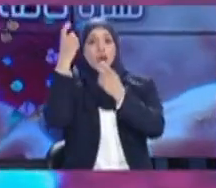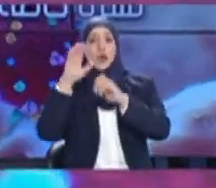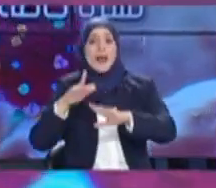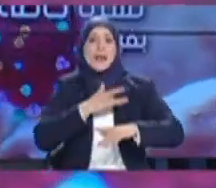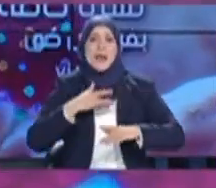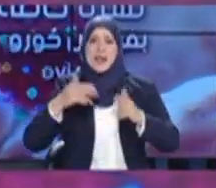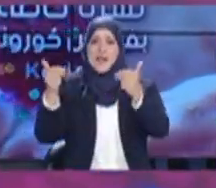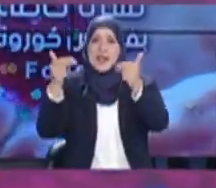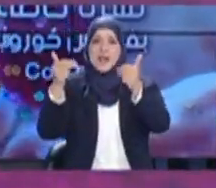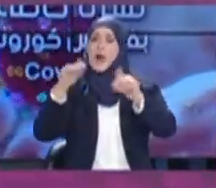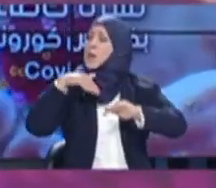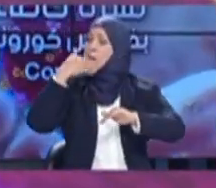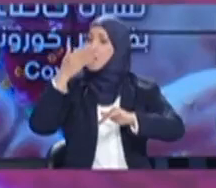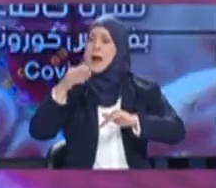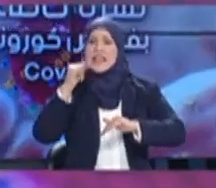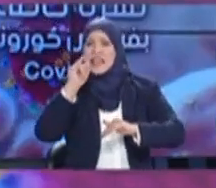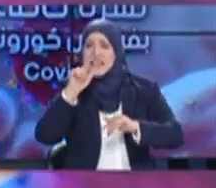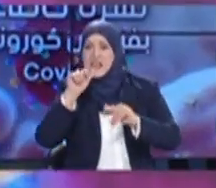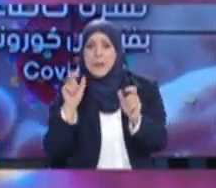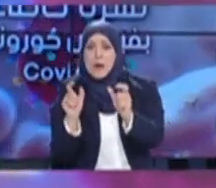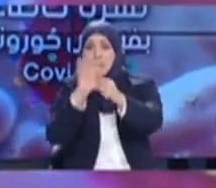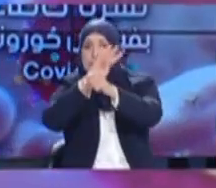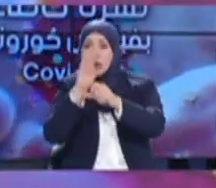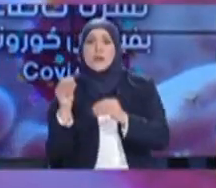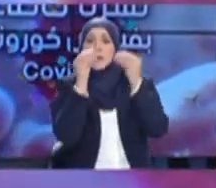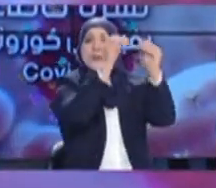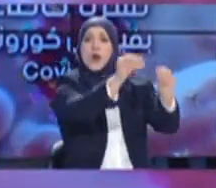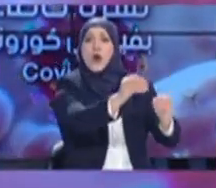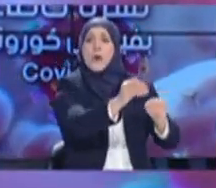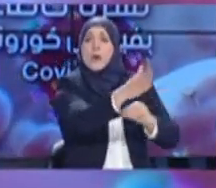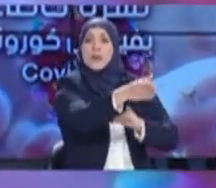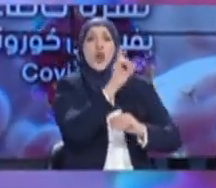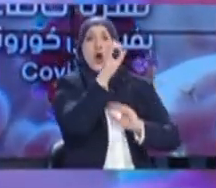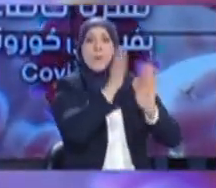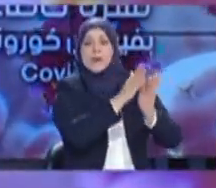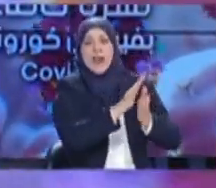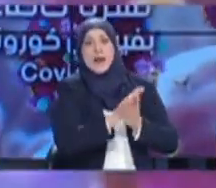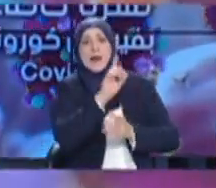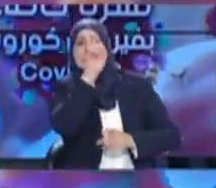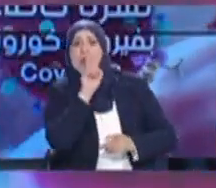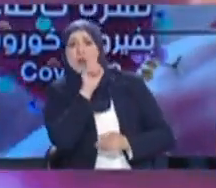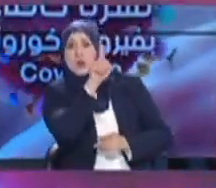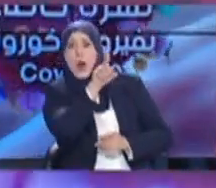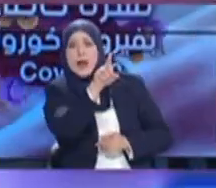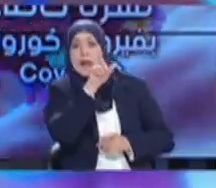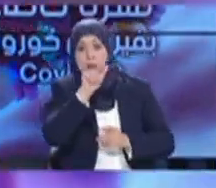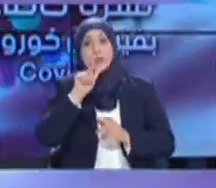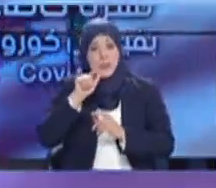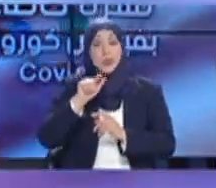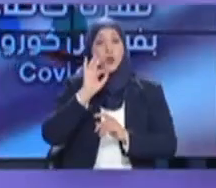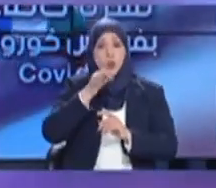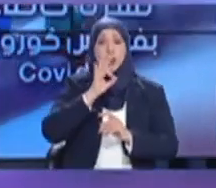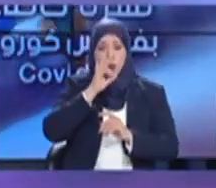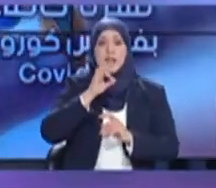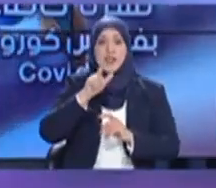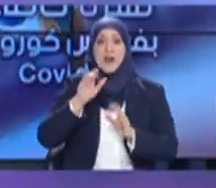تعكرت تمشي يمكن تتنقل الى المستشفيات هذه. حسب رايكم هل سيقع الاعتماد على الحجر الصحي الذاتي